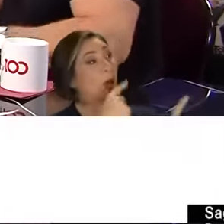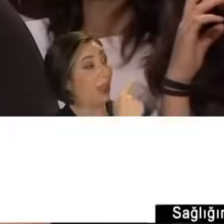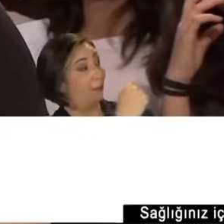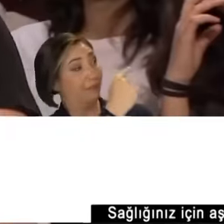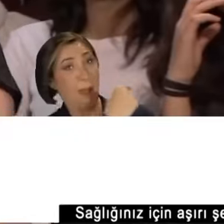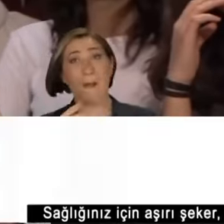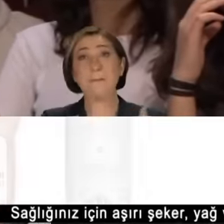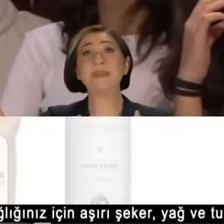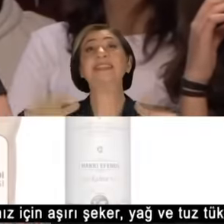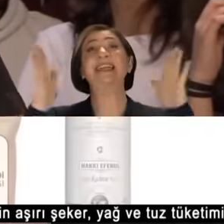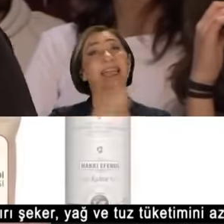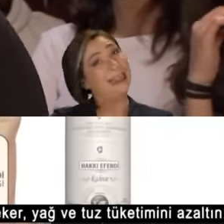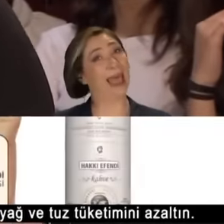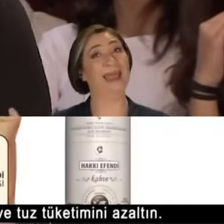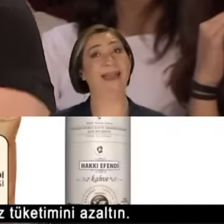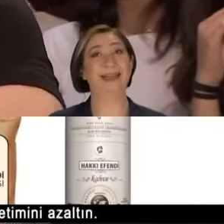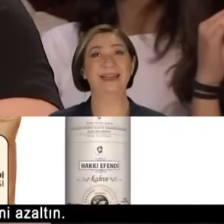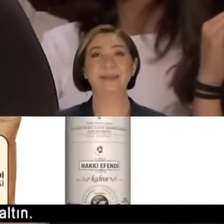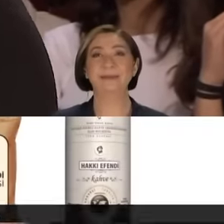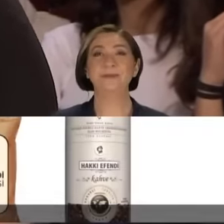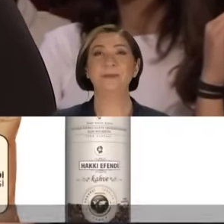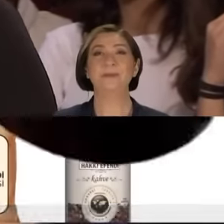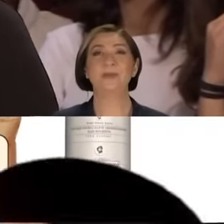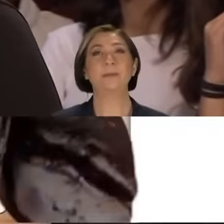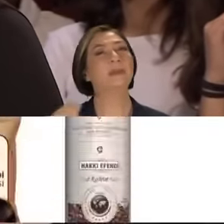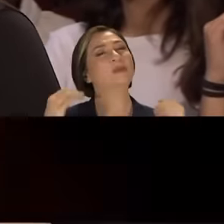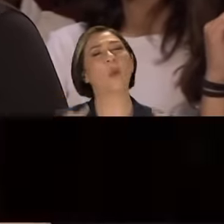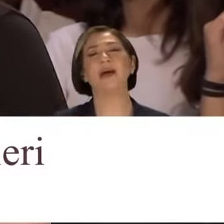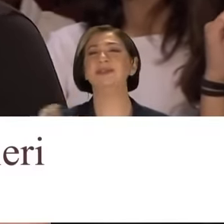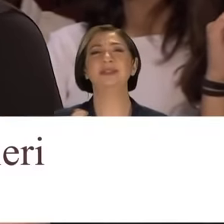yani. Yeter artık. Ben mesela çok